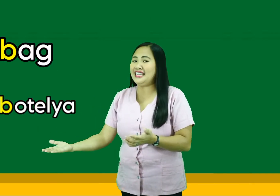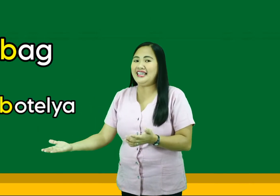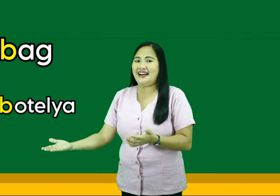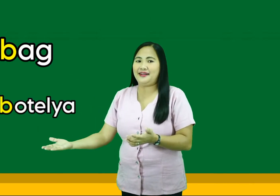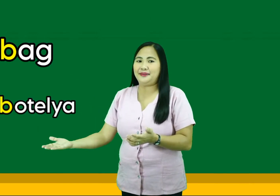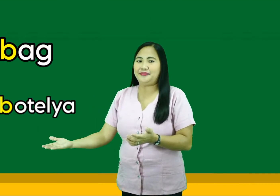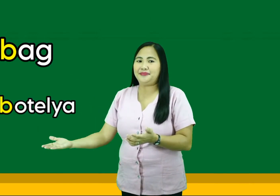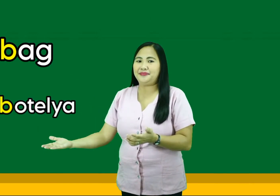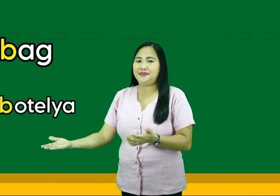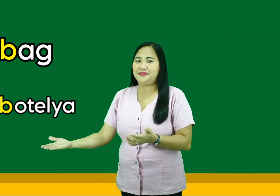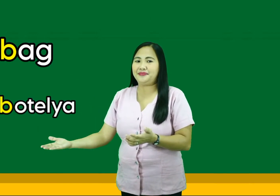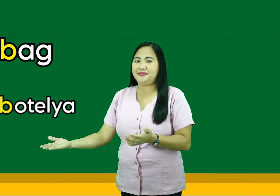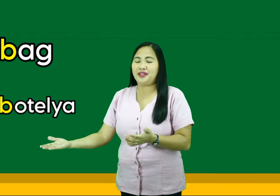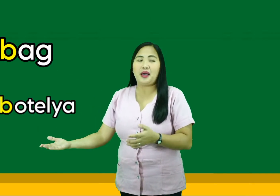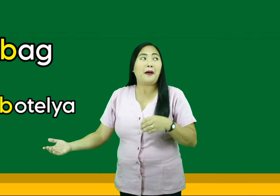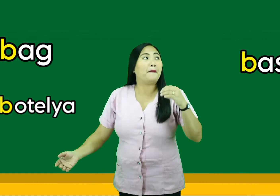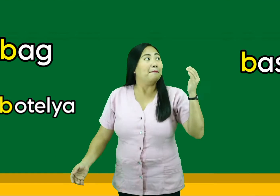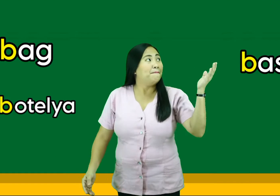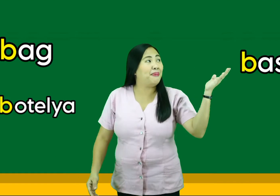butilya,